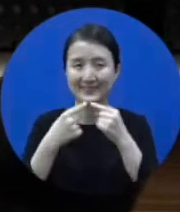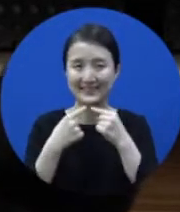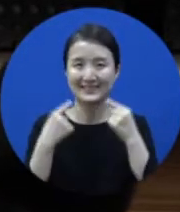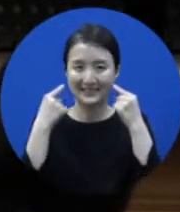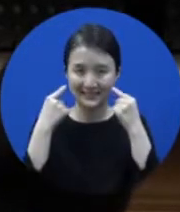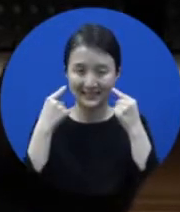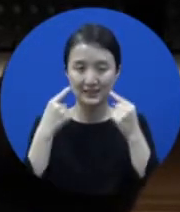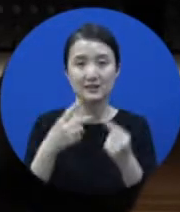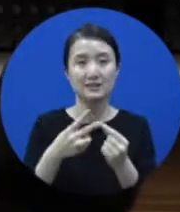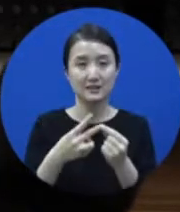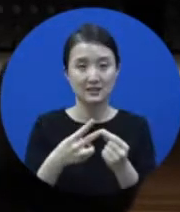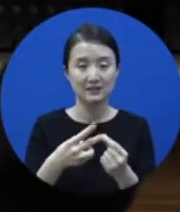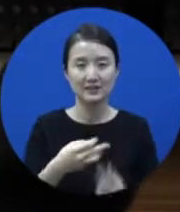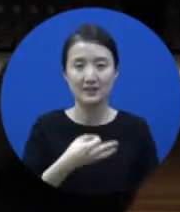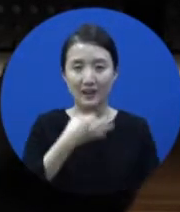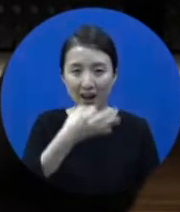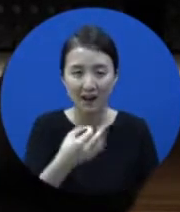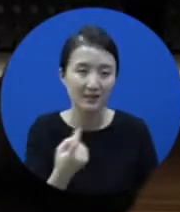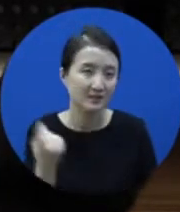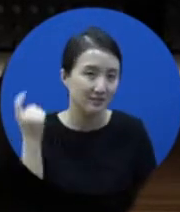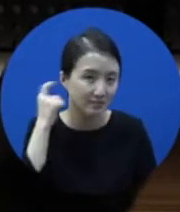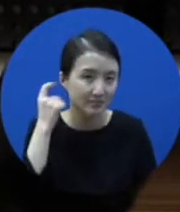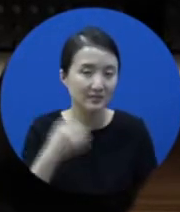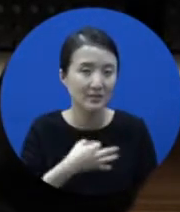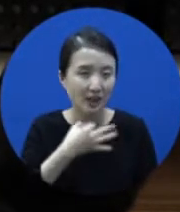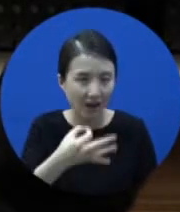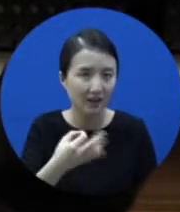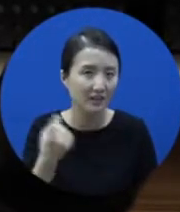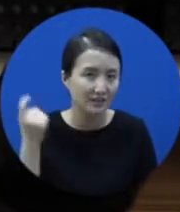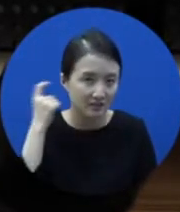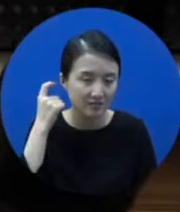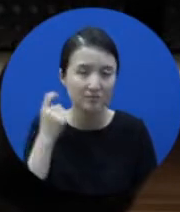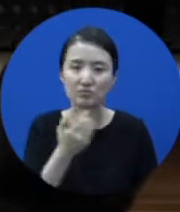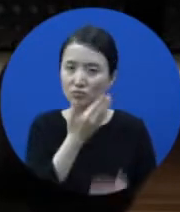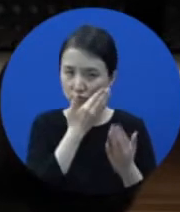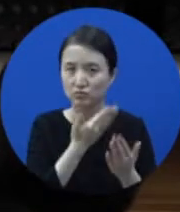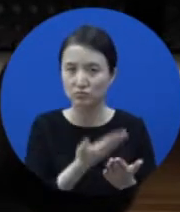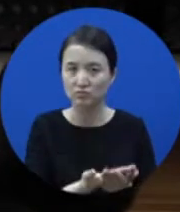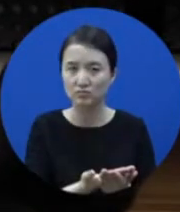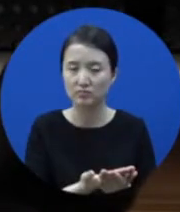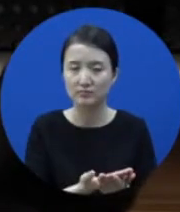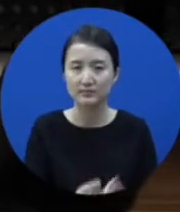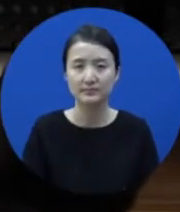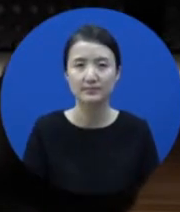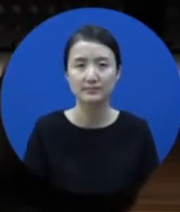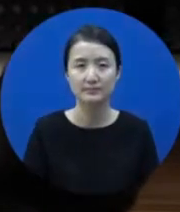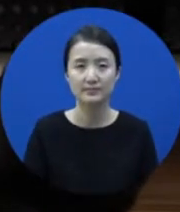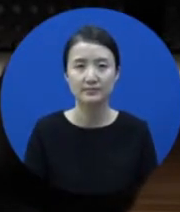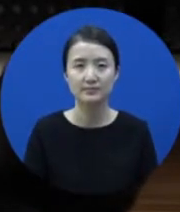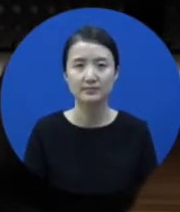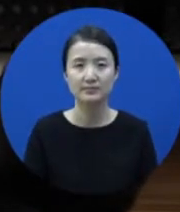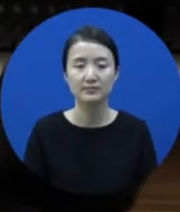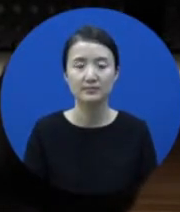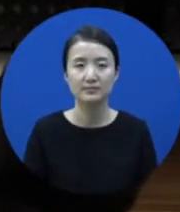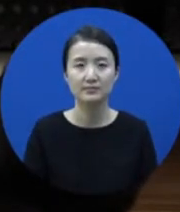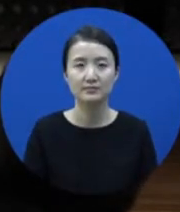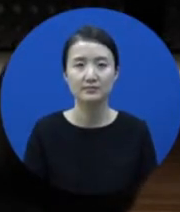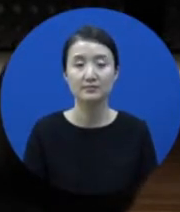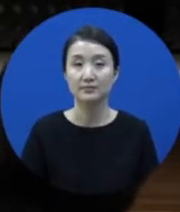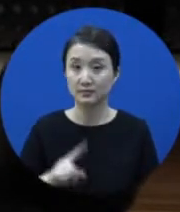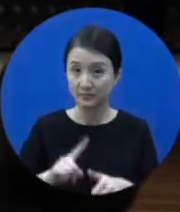목소리를 들으면서 말하라. 네, 이렇게 되면 전달력이 정말 좋아집니다. 네. 그렇기 때문에